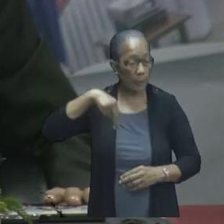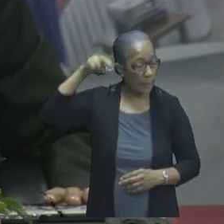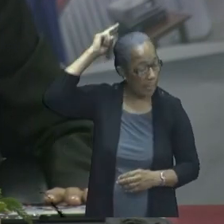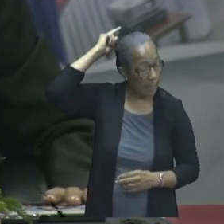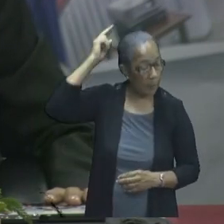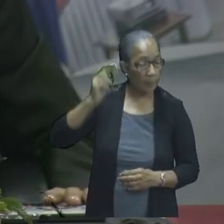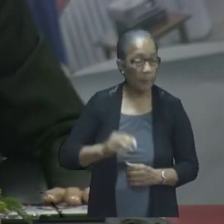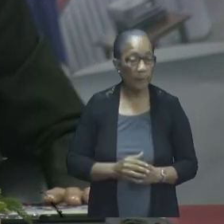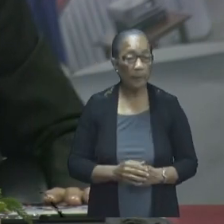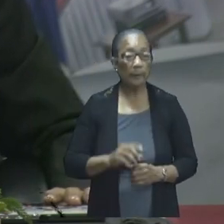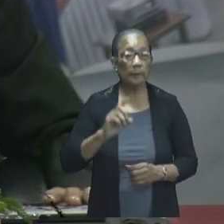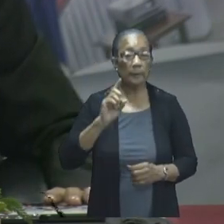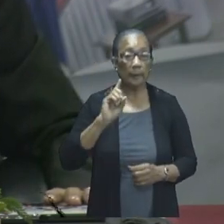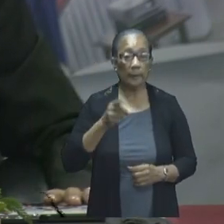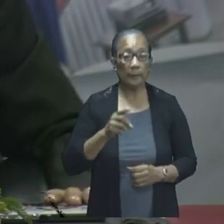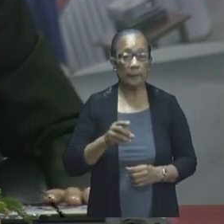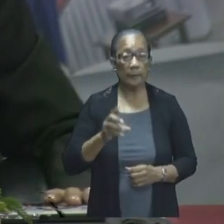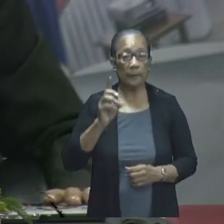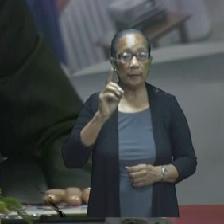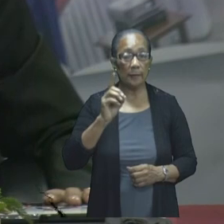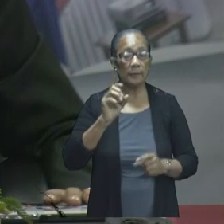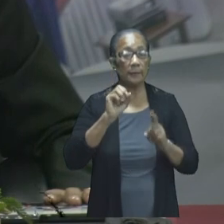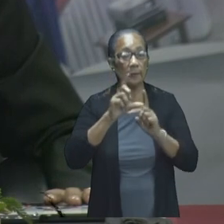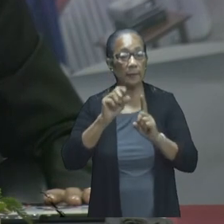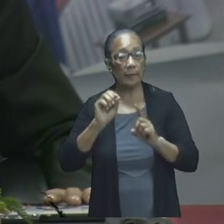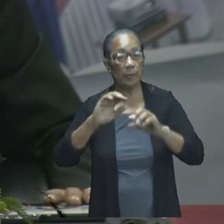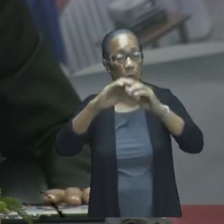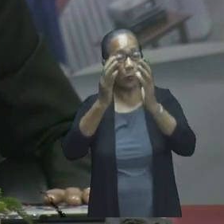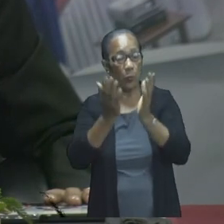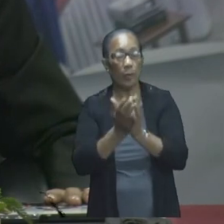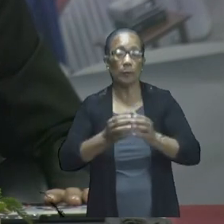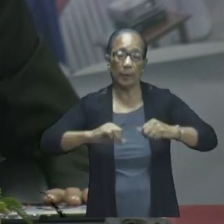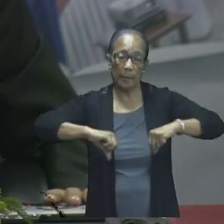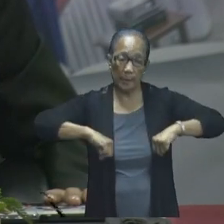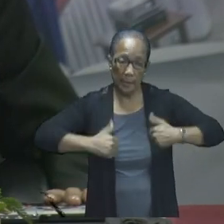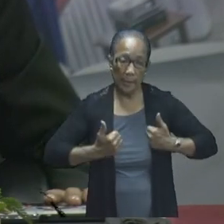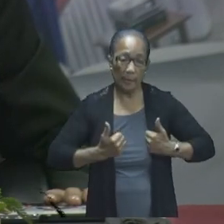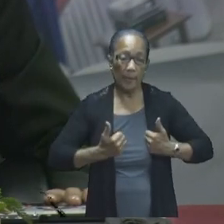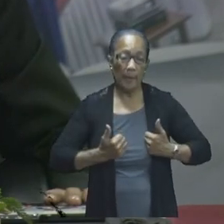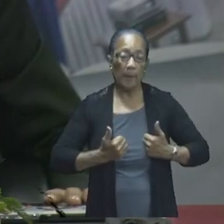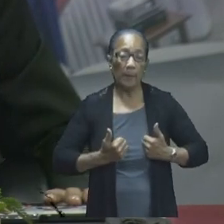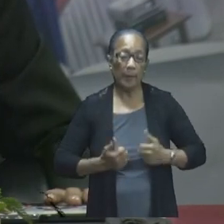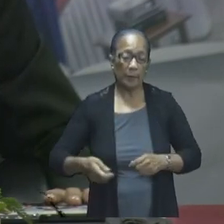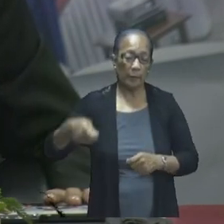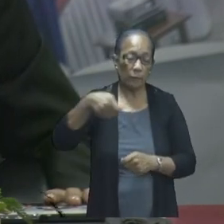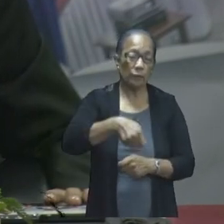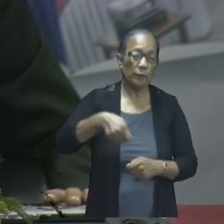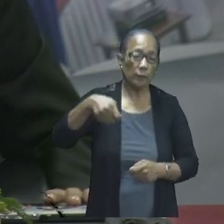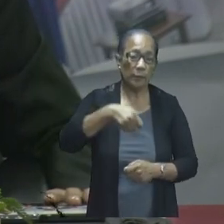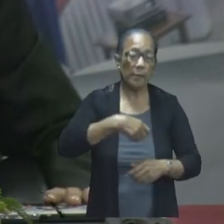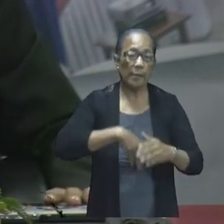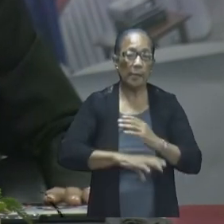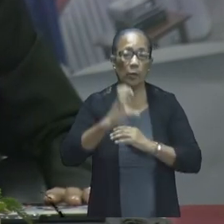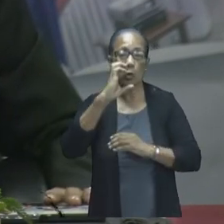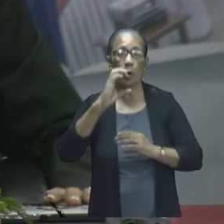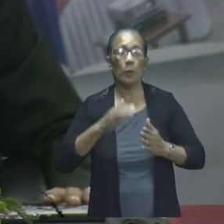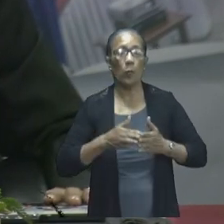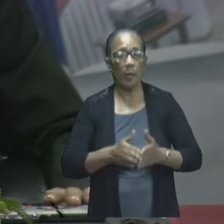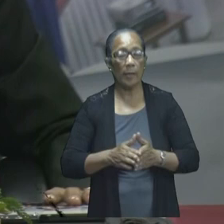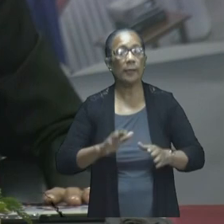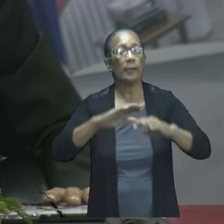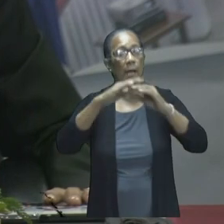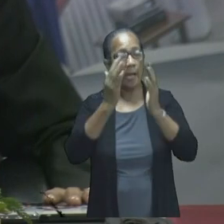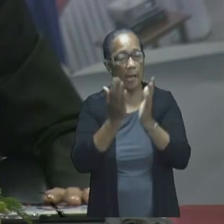die piloot binnenkort gaan starten met de investeringsactiviteiten naar district commewijne en al die anderen hebben